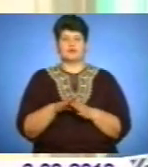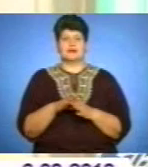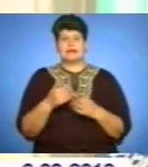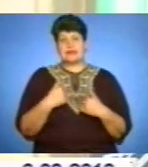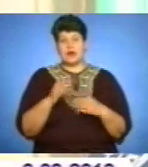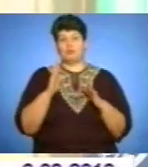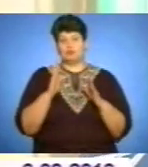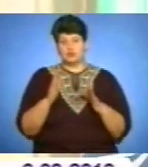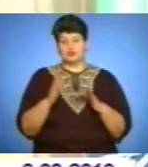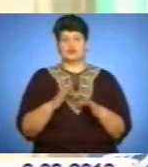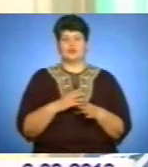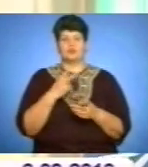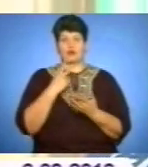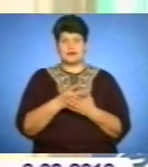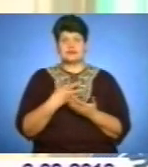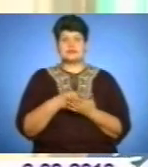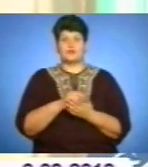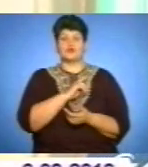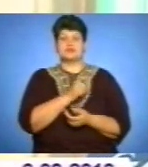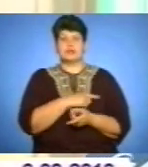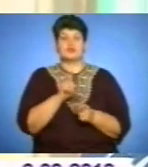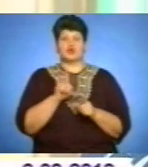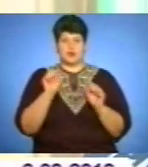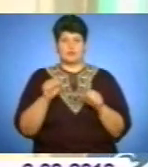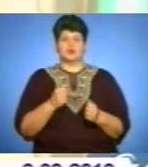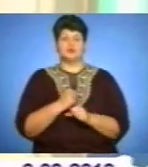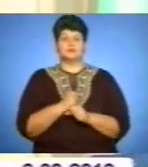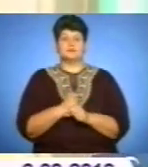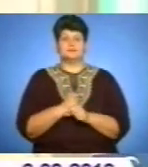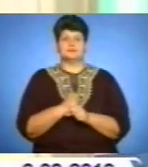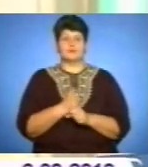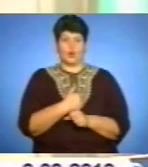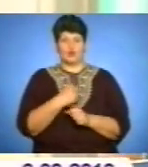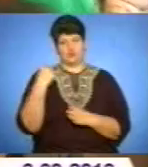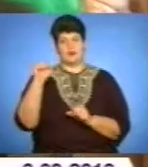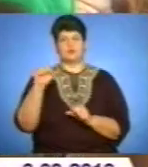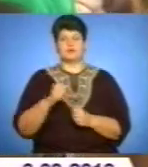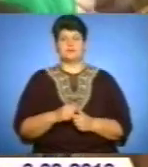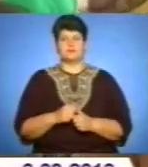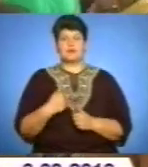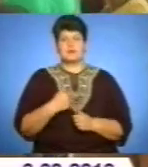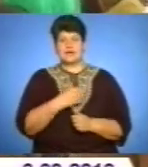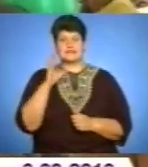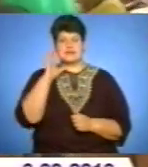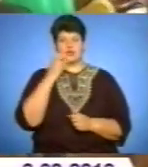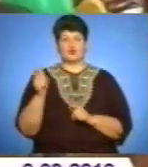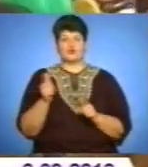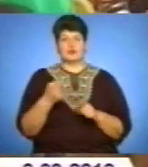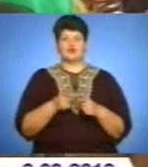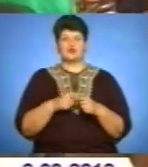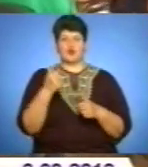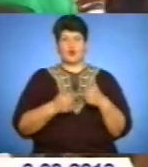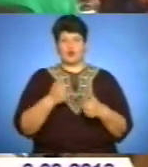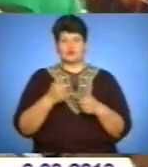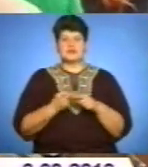Я буду показувати свої сили, на що я здатна, і хочу перемогти. Ми серйозно готувалися до цього конкурсу.